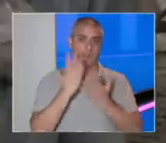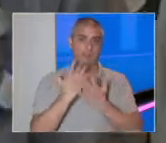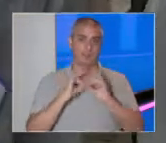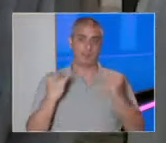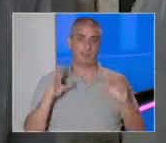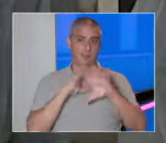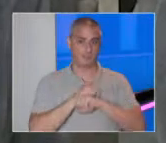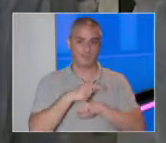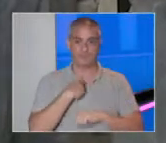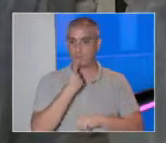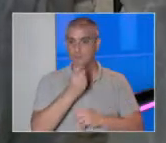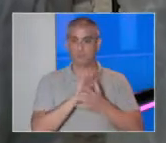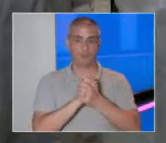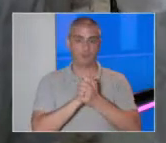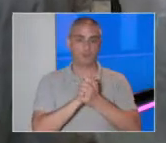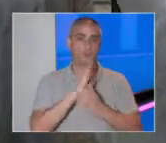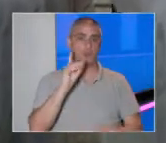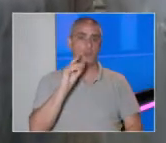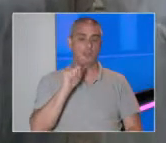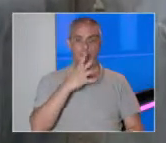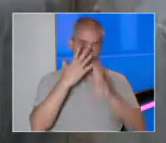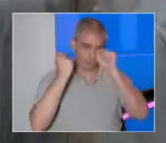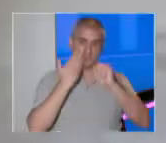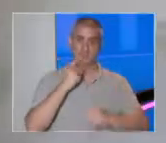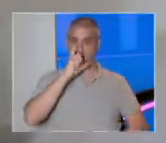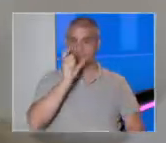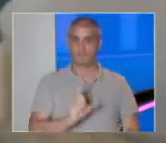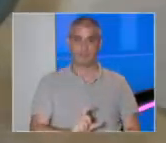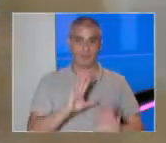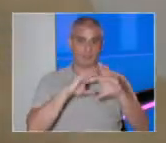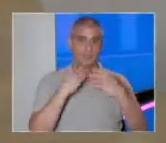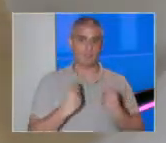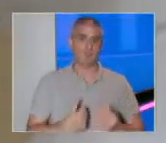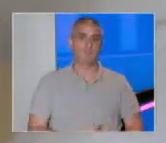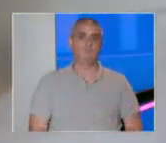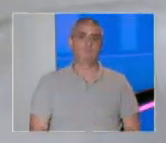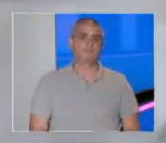מהערב. אנחנו אומרים כעת שלום לדרור עידר, שגריר ישראל באיטליה. ערב טוב לך.